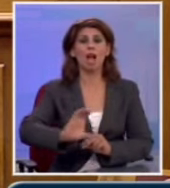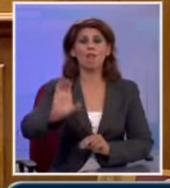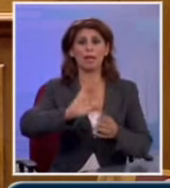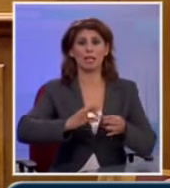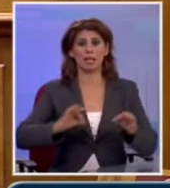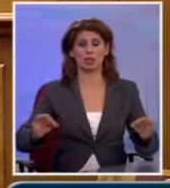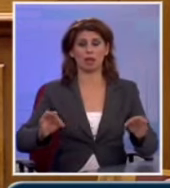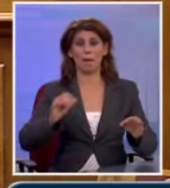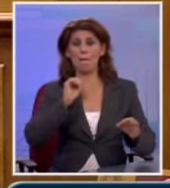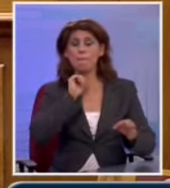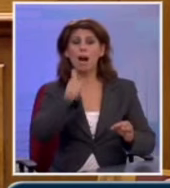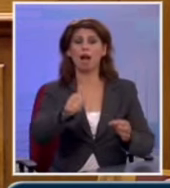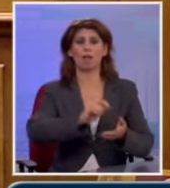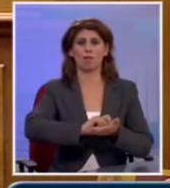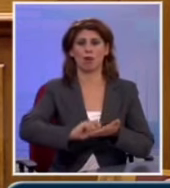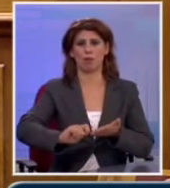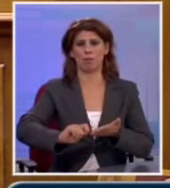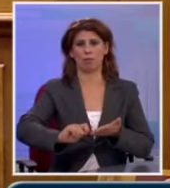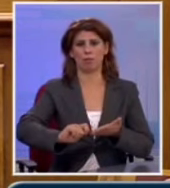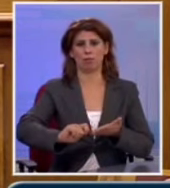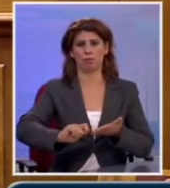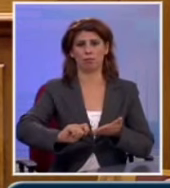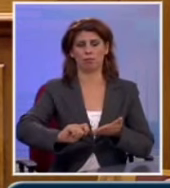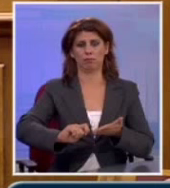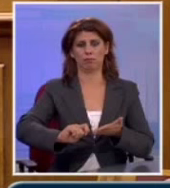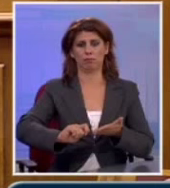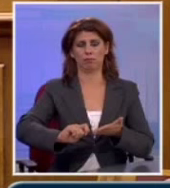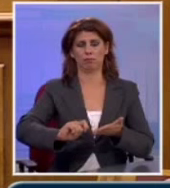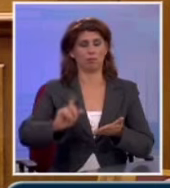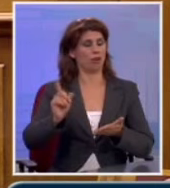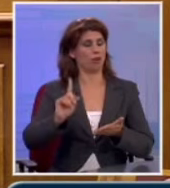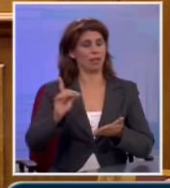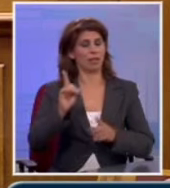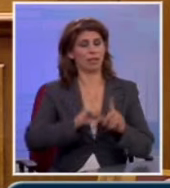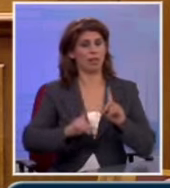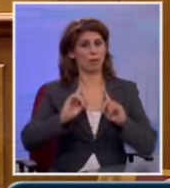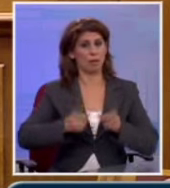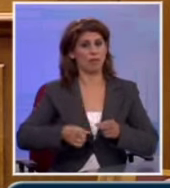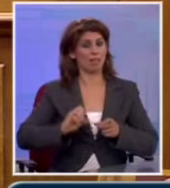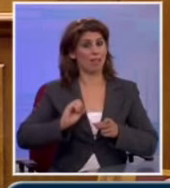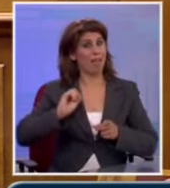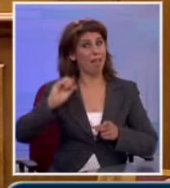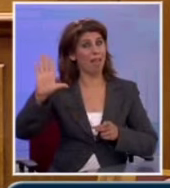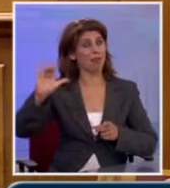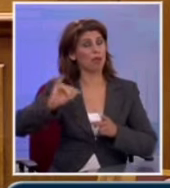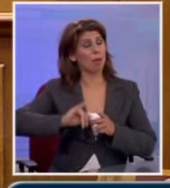χρώματα, όχι μόνο γιατί κάποιοι αποφάσισαν έξω και πέρα από